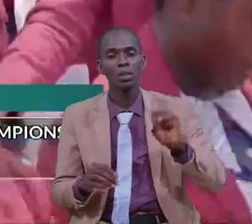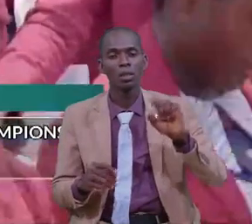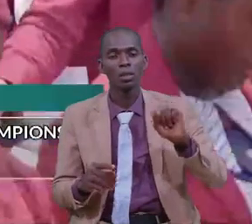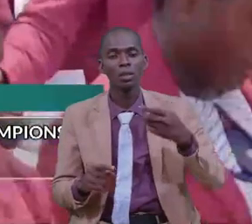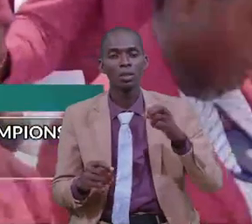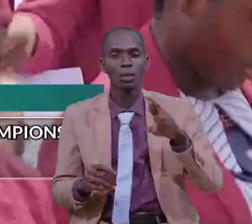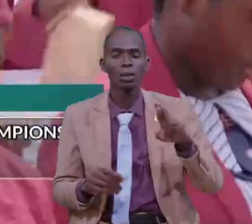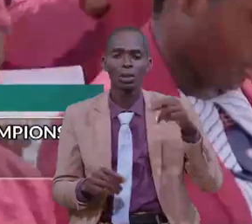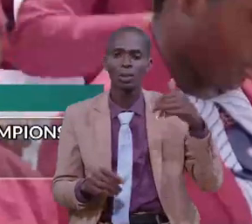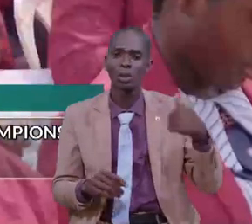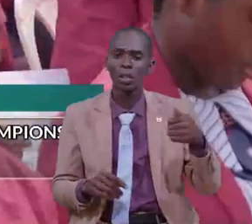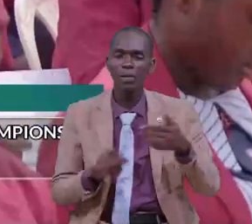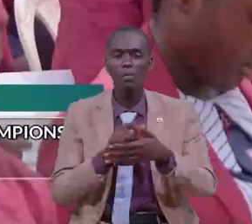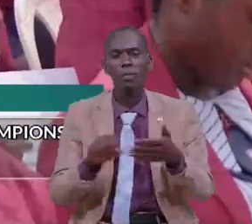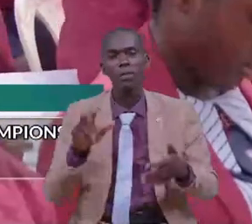Esther